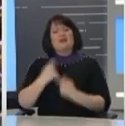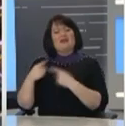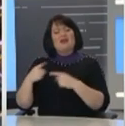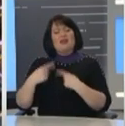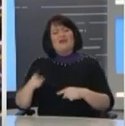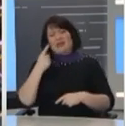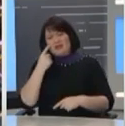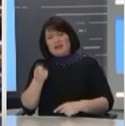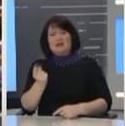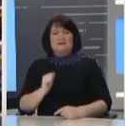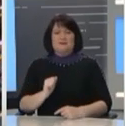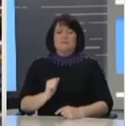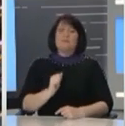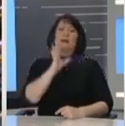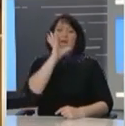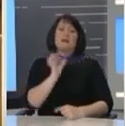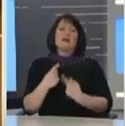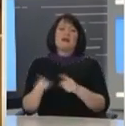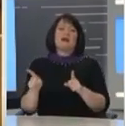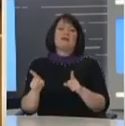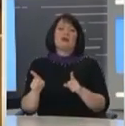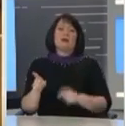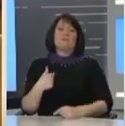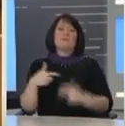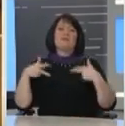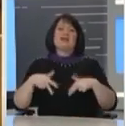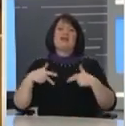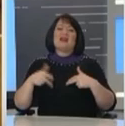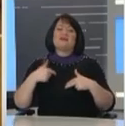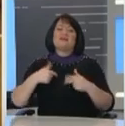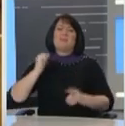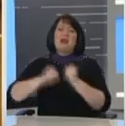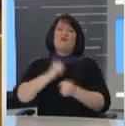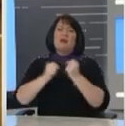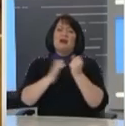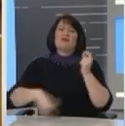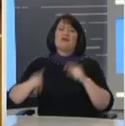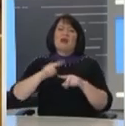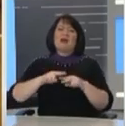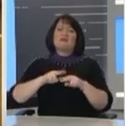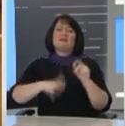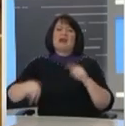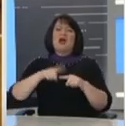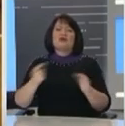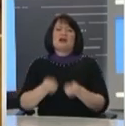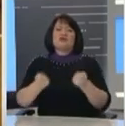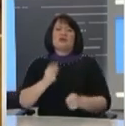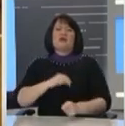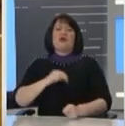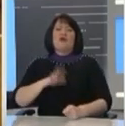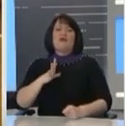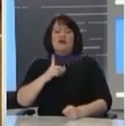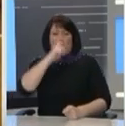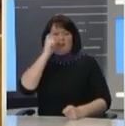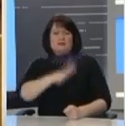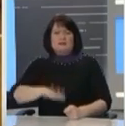Θα αναδείξει την πραγματική διαφορά απέναντι σε μια κυβέρνηση που παλεύει προς όφελος των εργαζόμενων παρά τις δυσμενείς σχετισμούς και